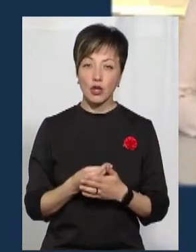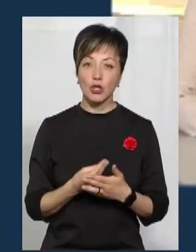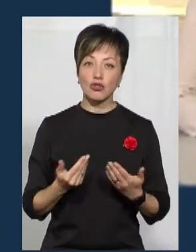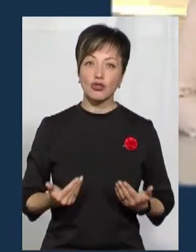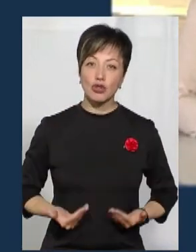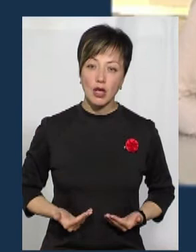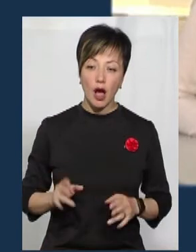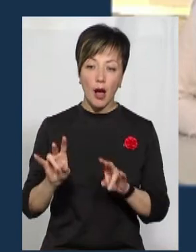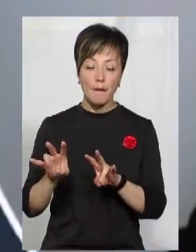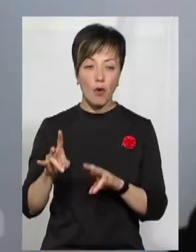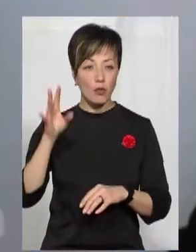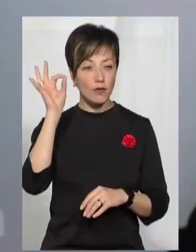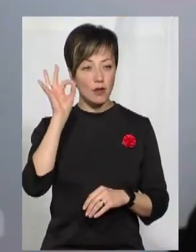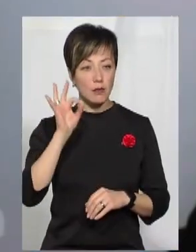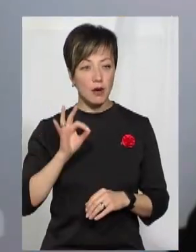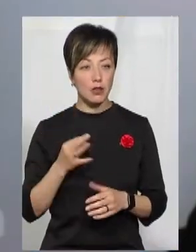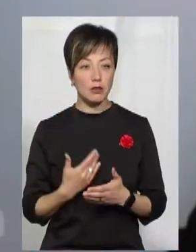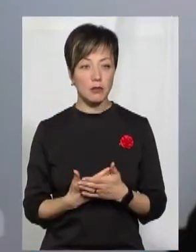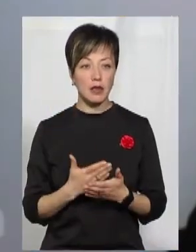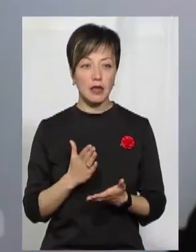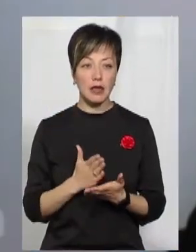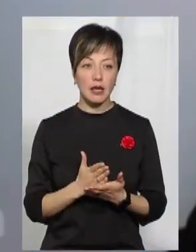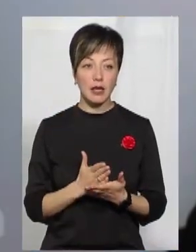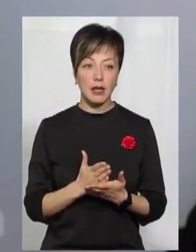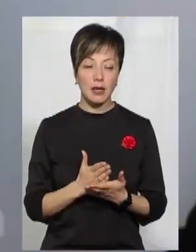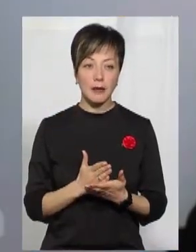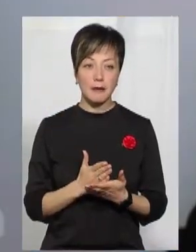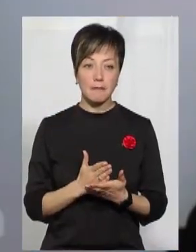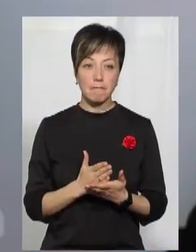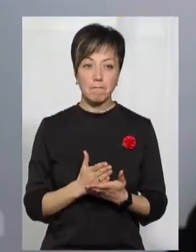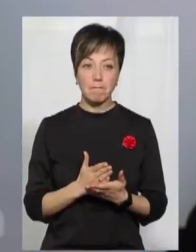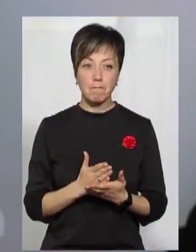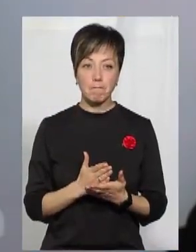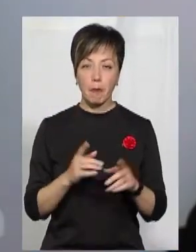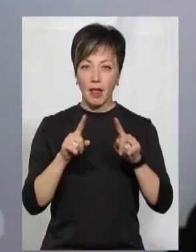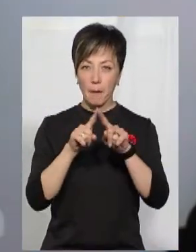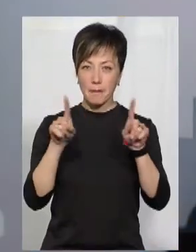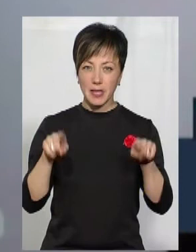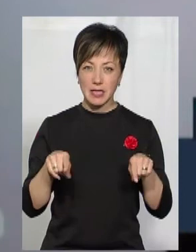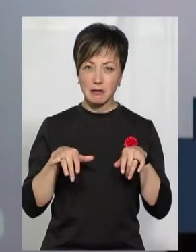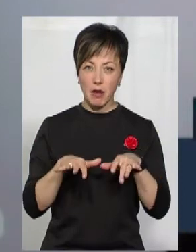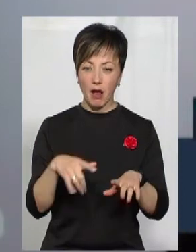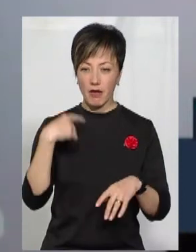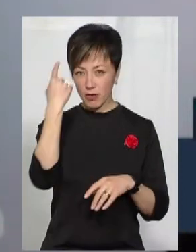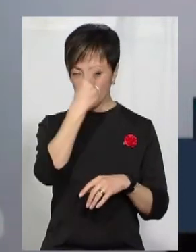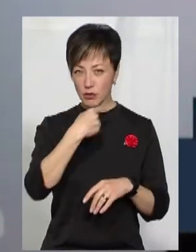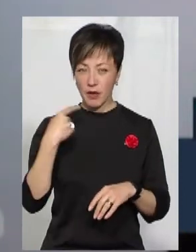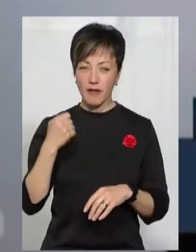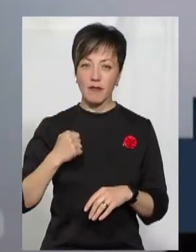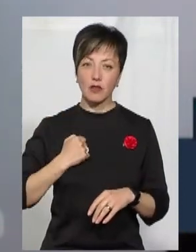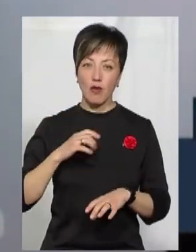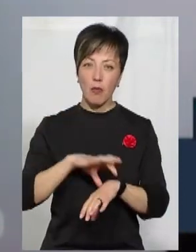побут в Німеччині. До прикладу, є фільтраційні справи з карток репатріантів та